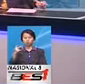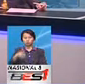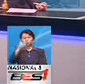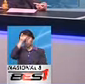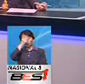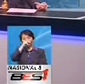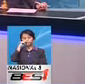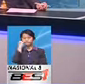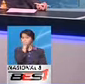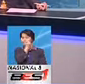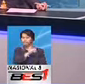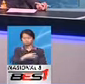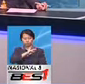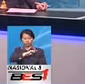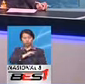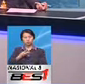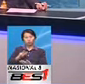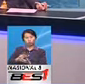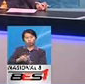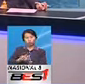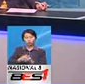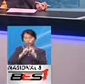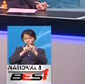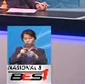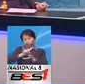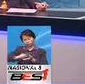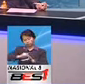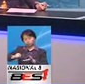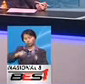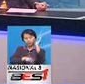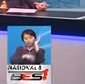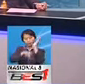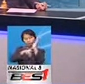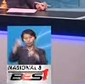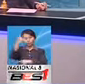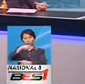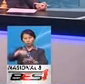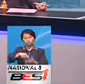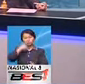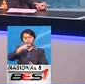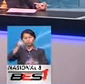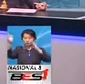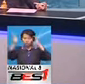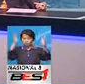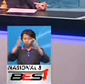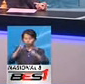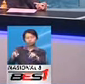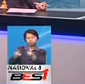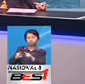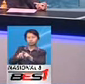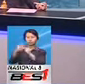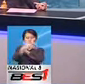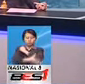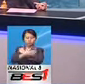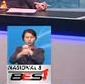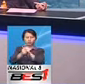Datuk Seri Najib Tun Razak yang juga Menteri kewangan Dalam jawapan bertulis di parlimen hari ini menyatakan Malaysia masih diklasifikasi sebagai